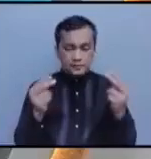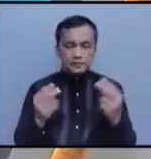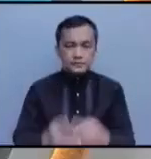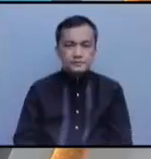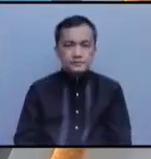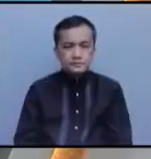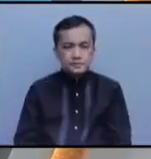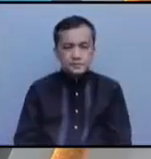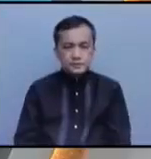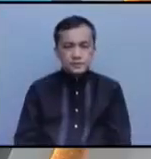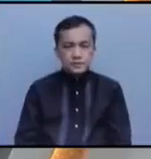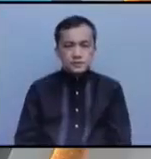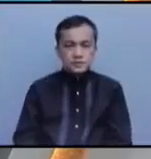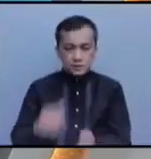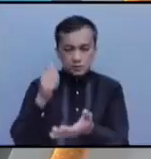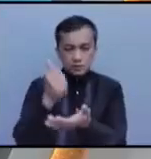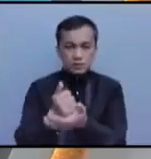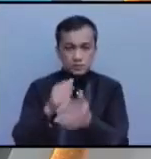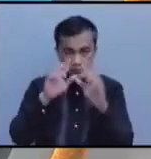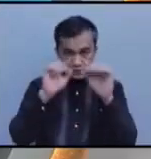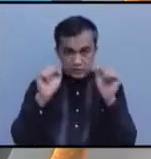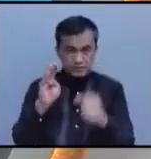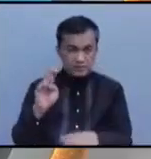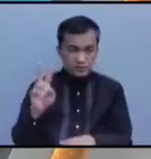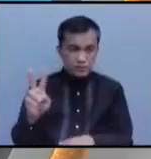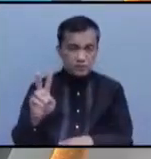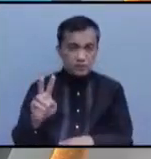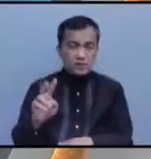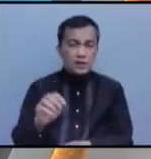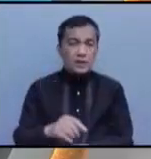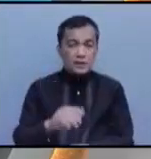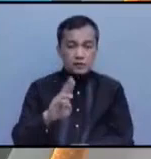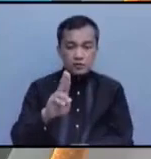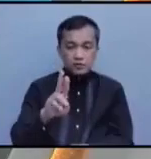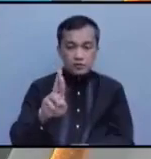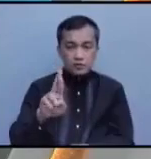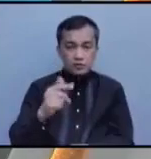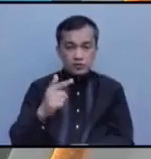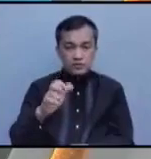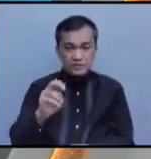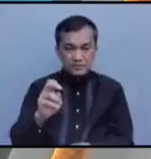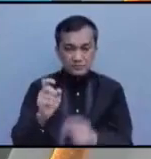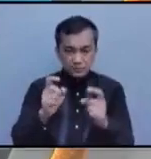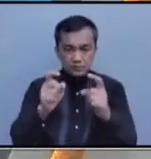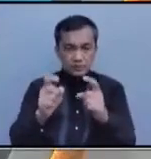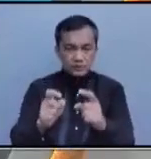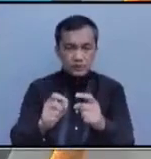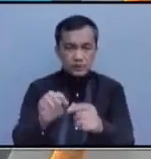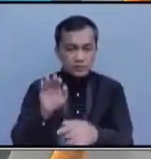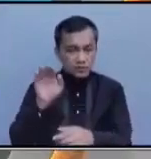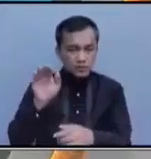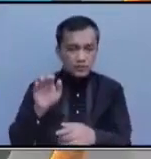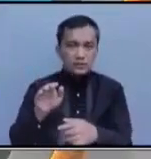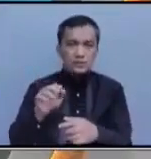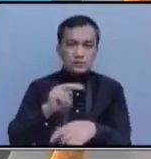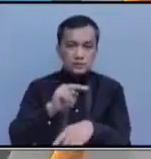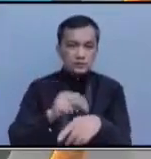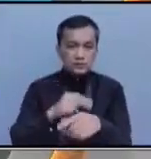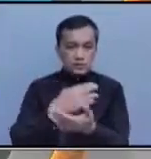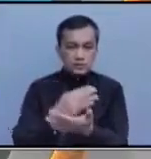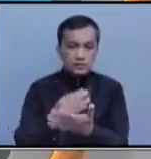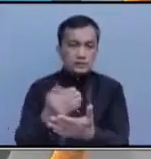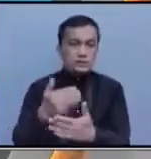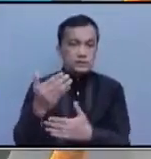Sinertipikahan ni Pangulong Ferdinand R. Marcos Jr. bilang urgent ang panukalang pambansang pondo para sa susunod na